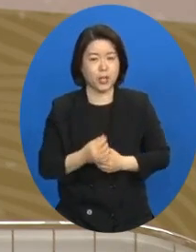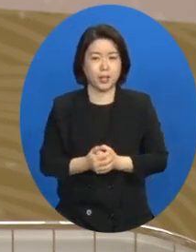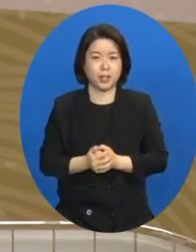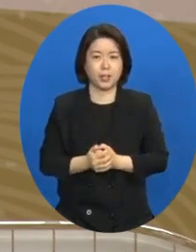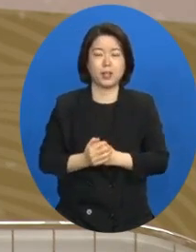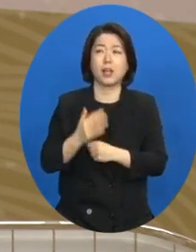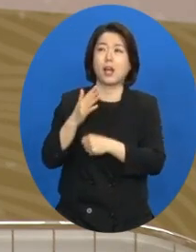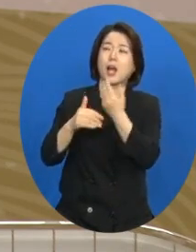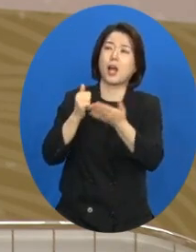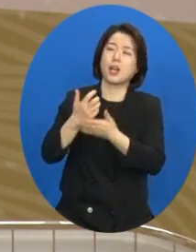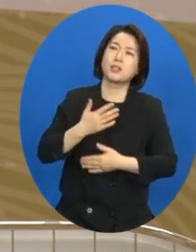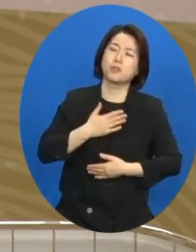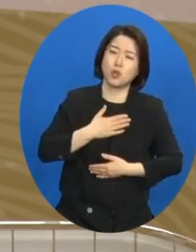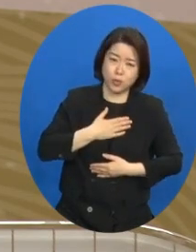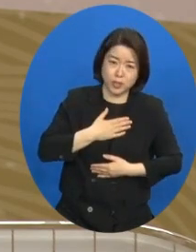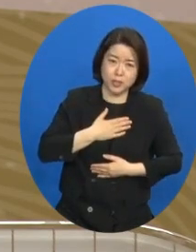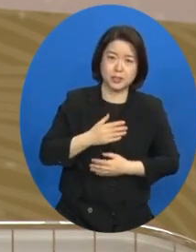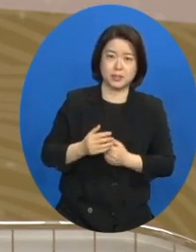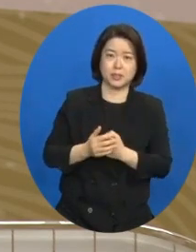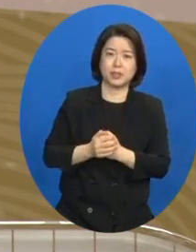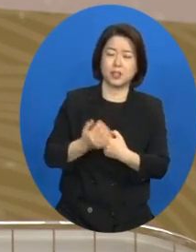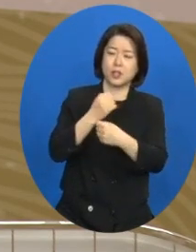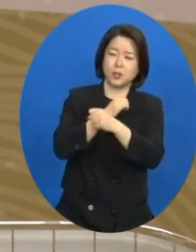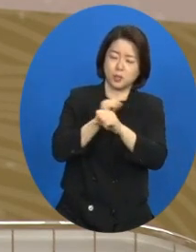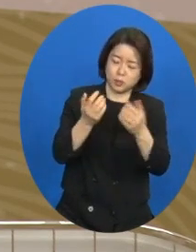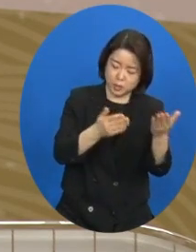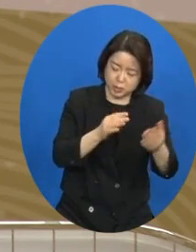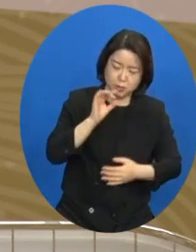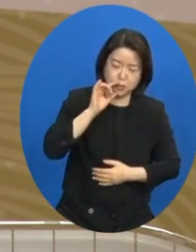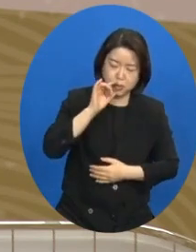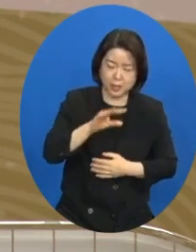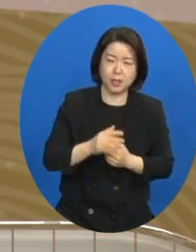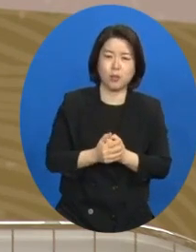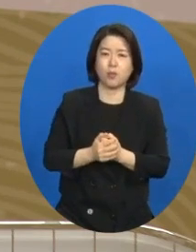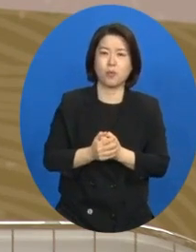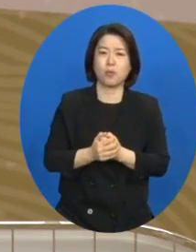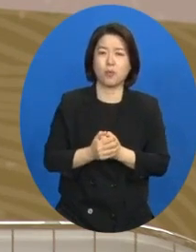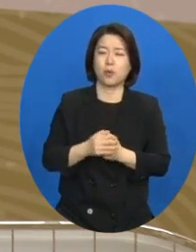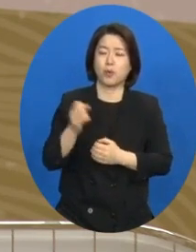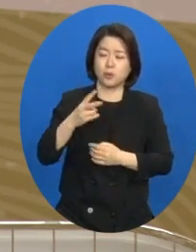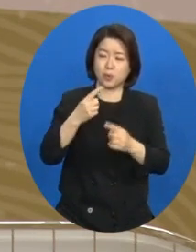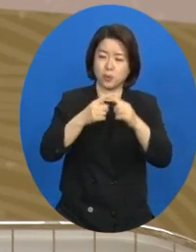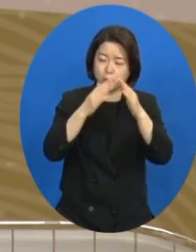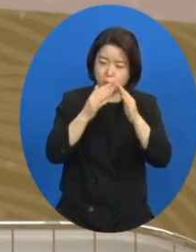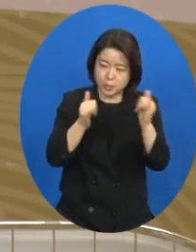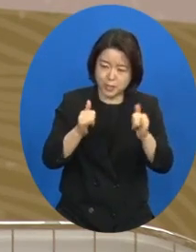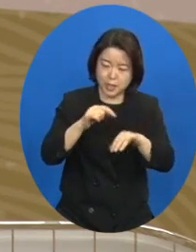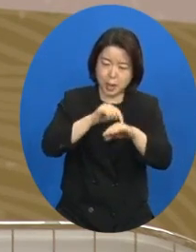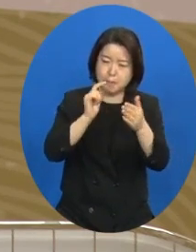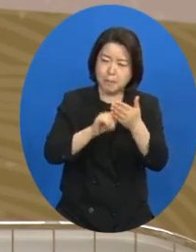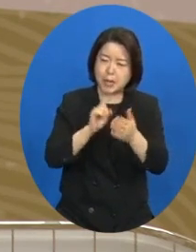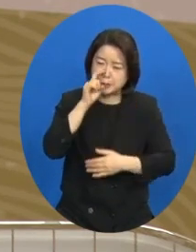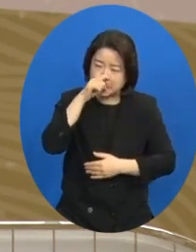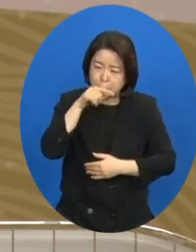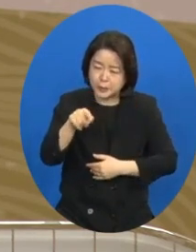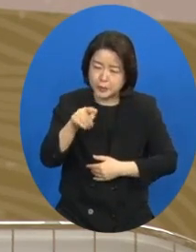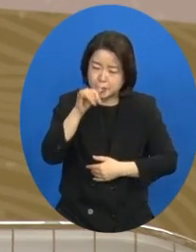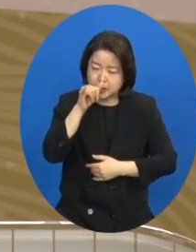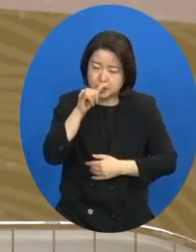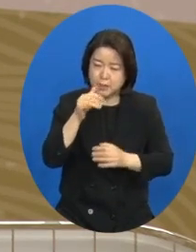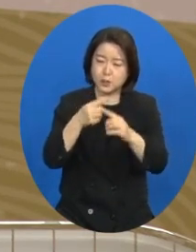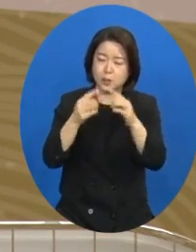저는 영서 도 못하고 또 교인들을 마음에 허물이 있는 교회를 품 지도